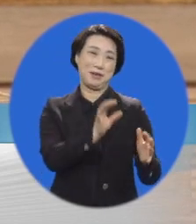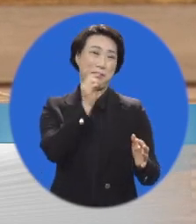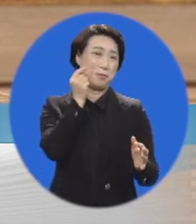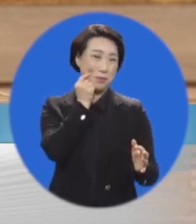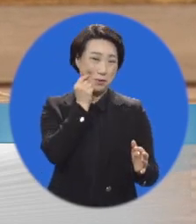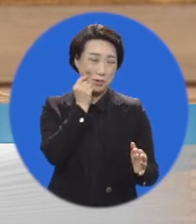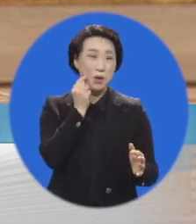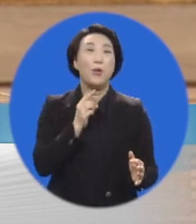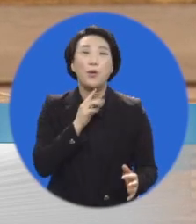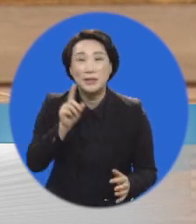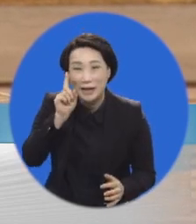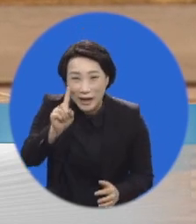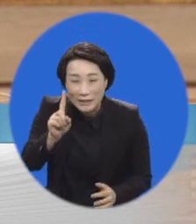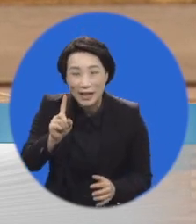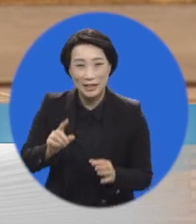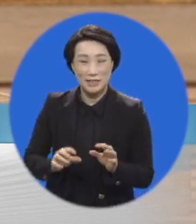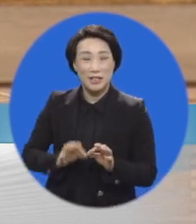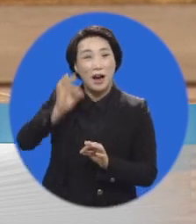오직